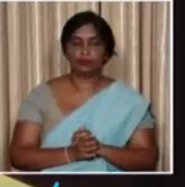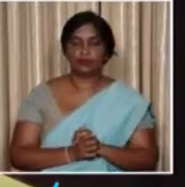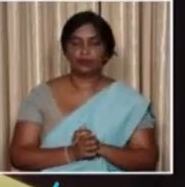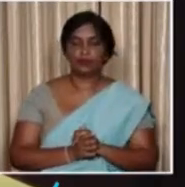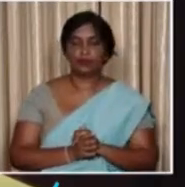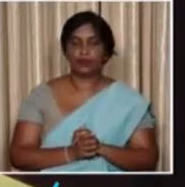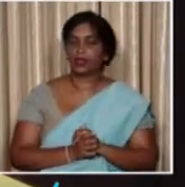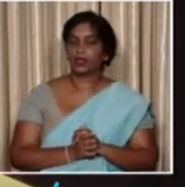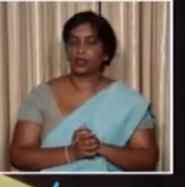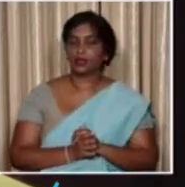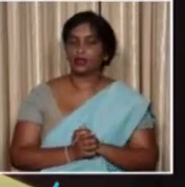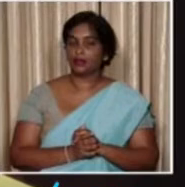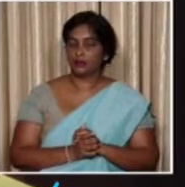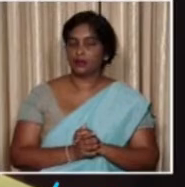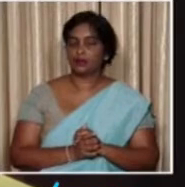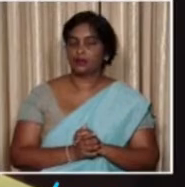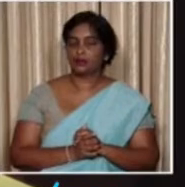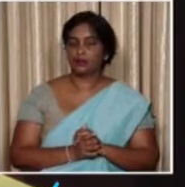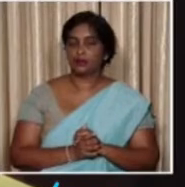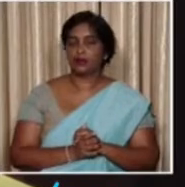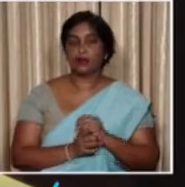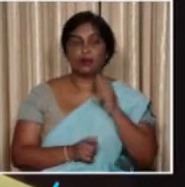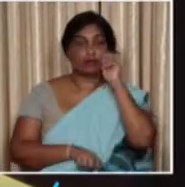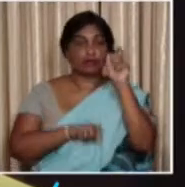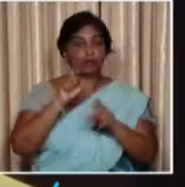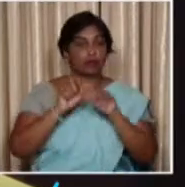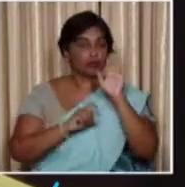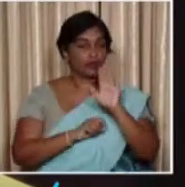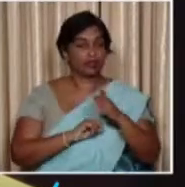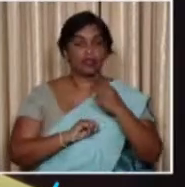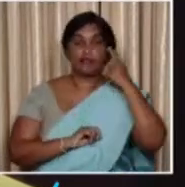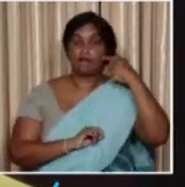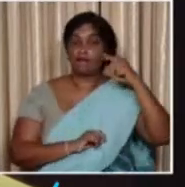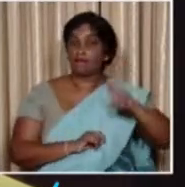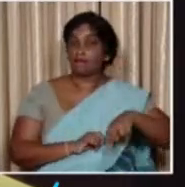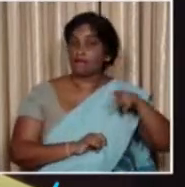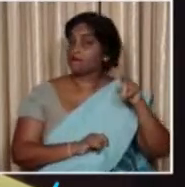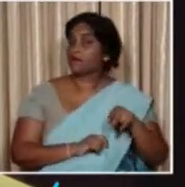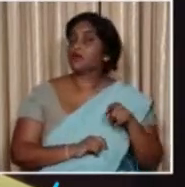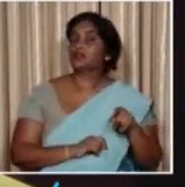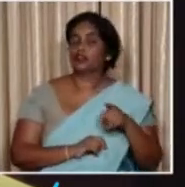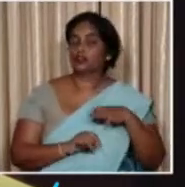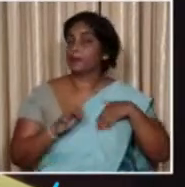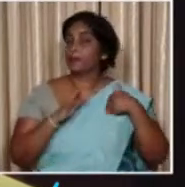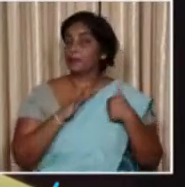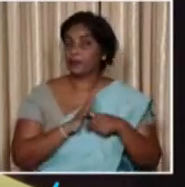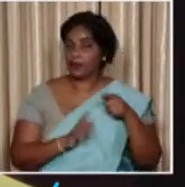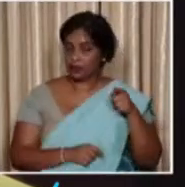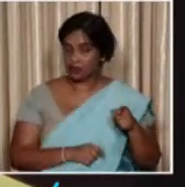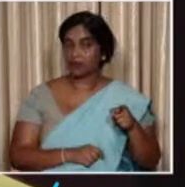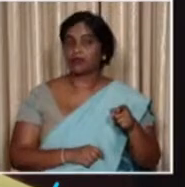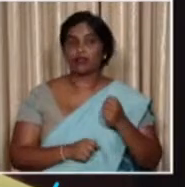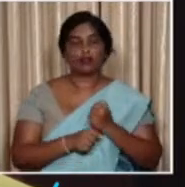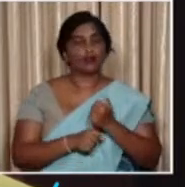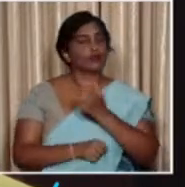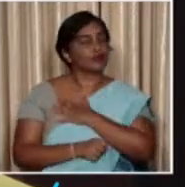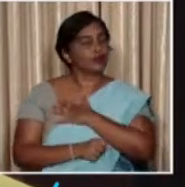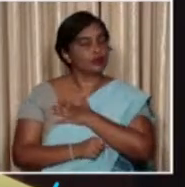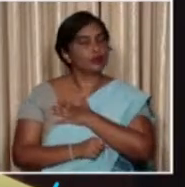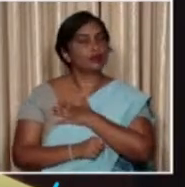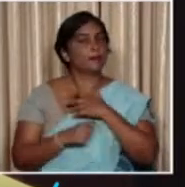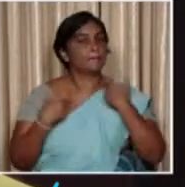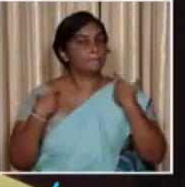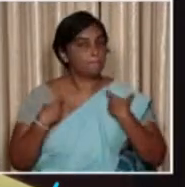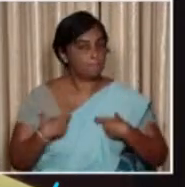පබ්ලික් ට්‍රස්ට් කියන ප්‍රින්සිපල් එක. ඒ කියන්නේ මහජනතාවගේ විශ්වාසනීයත්වය කියන ප්‍රින්සිපල් එක ගෝඨාභය රාජපක්ෂ,